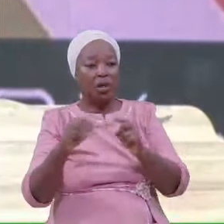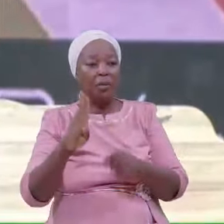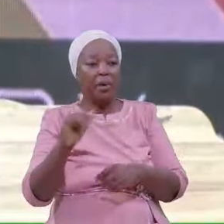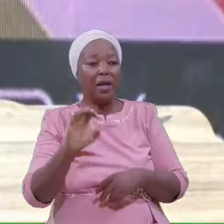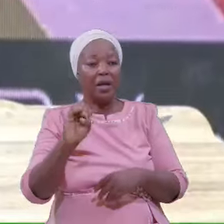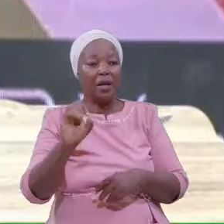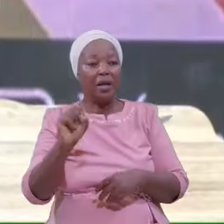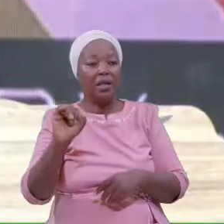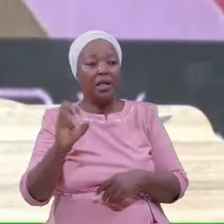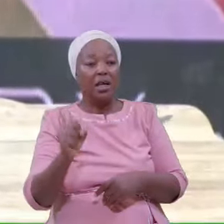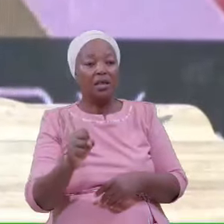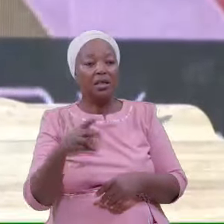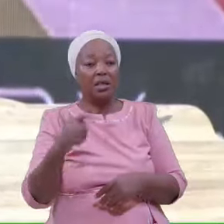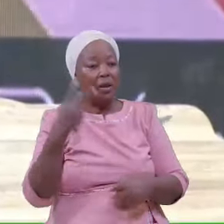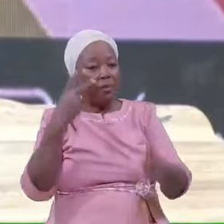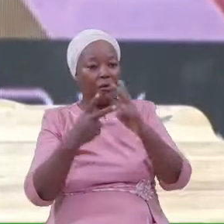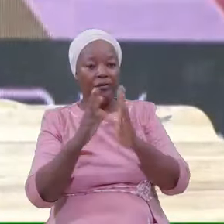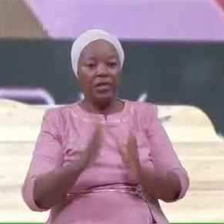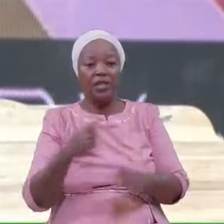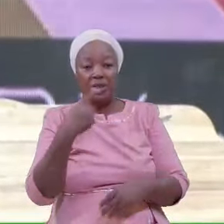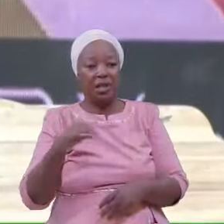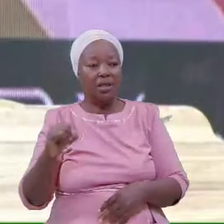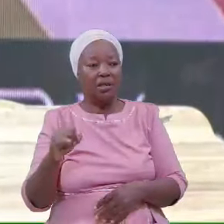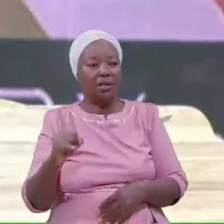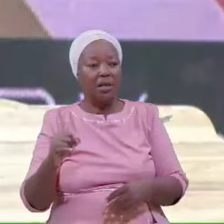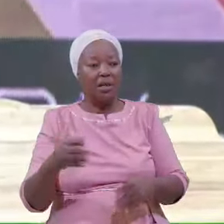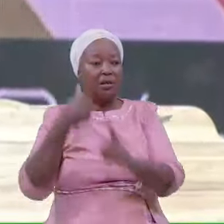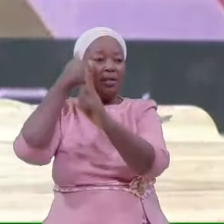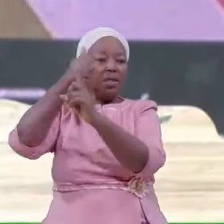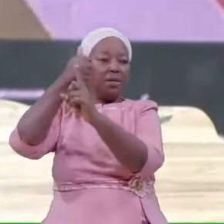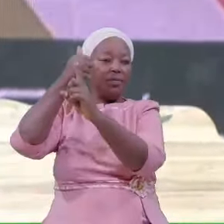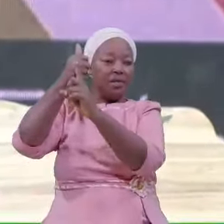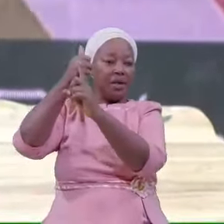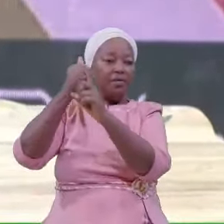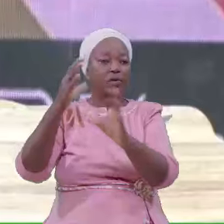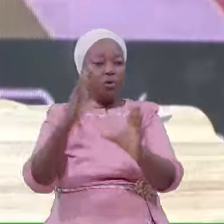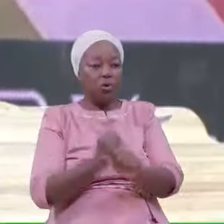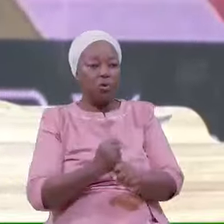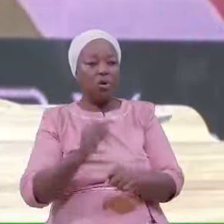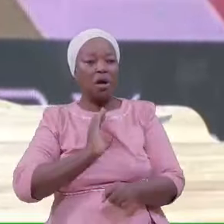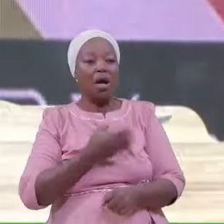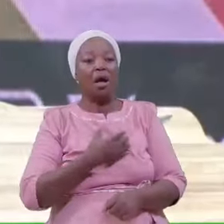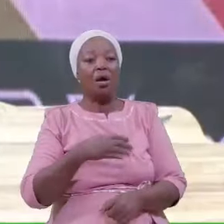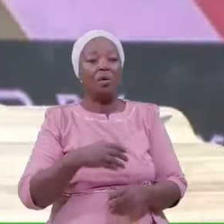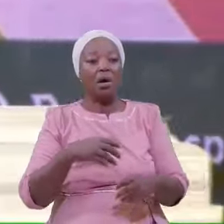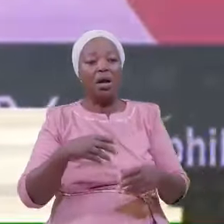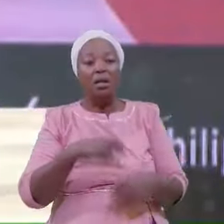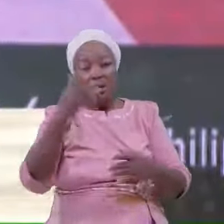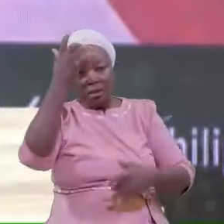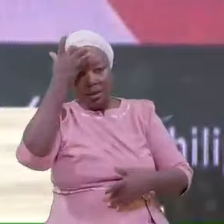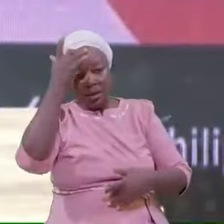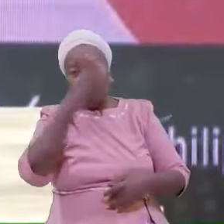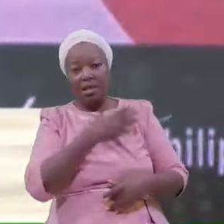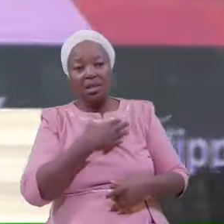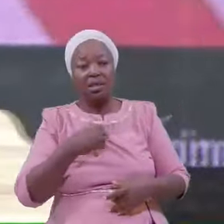the prophet, saying, Himself took our infirmities and